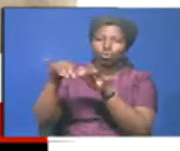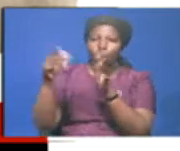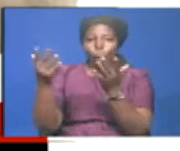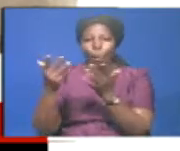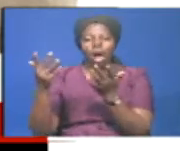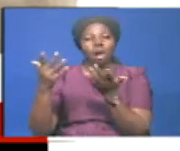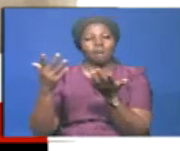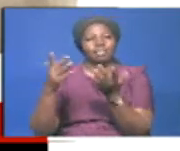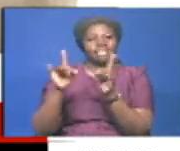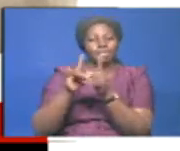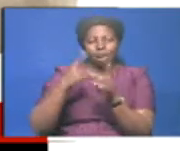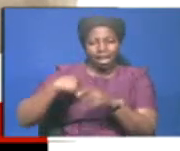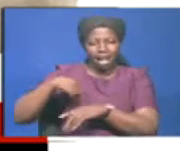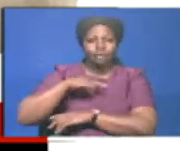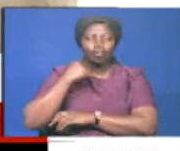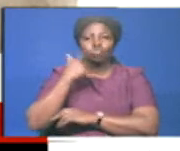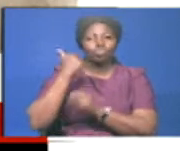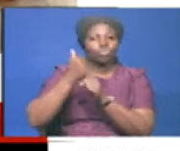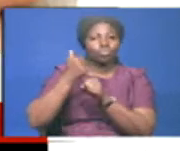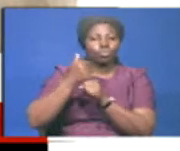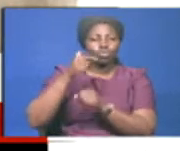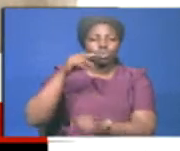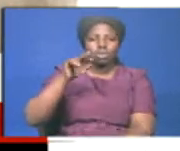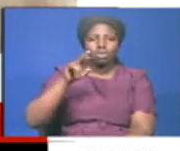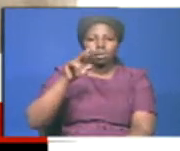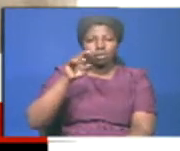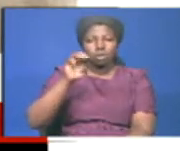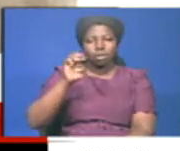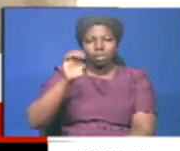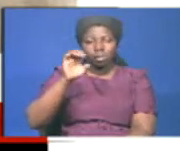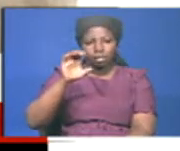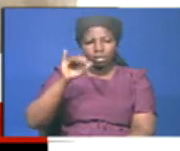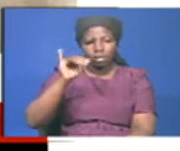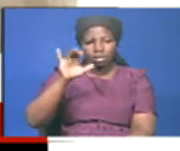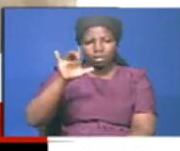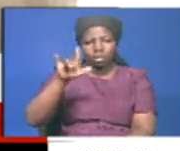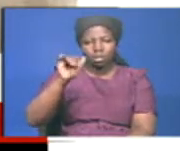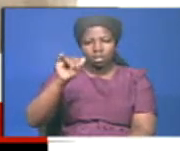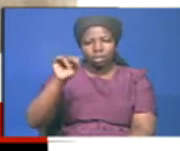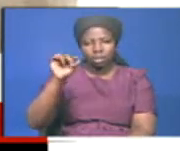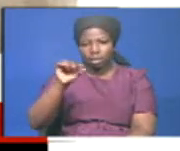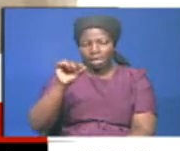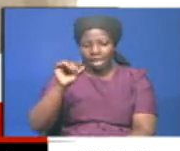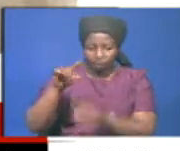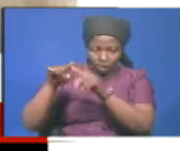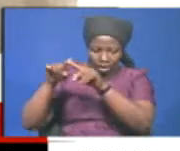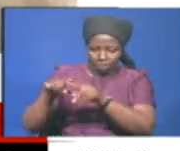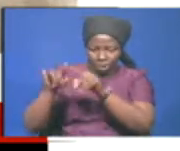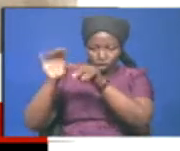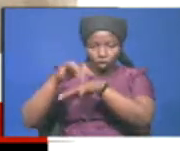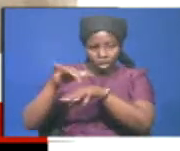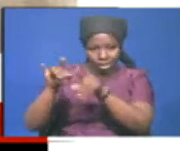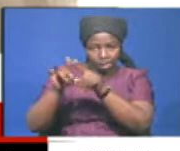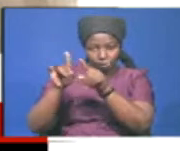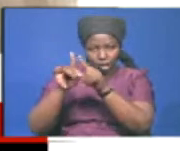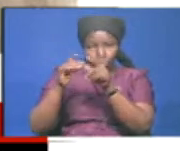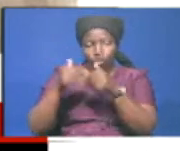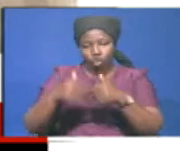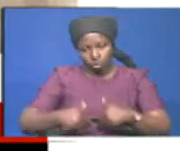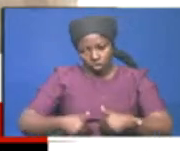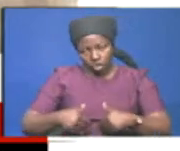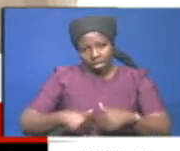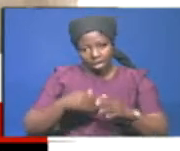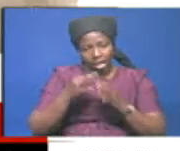ya recycling ni hao vijana tu tunawategemea, na ukimuelezea umwambie mimi nataka aina hii, hakuna